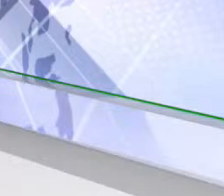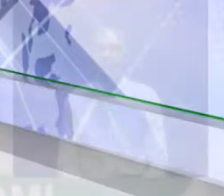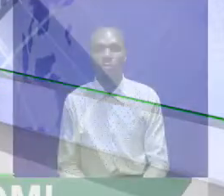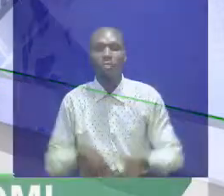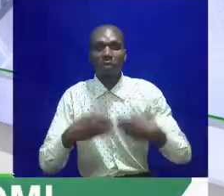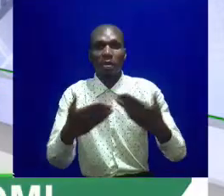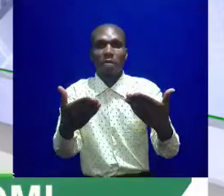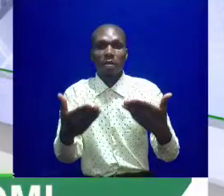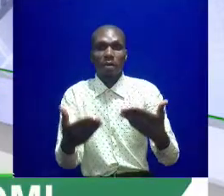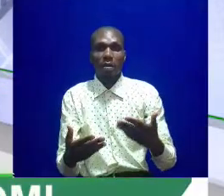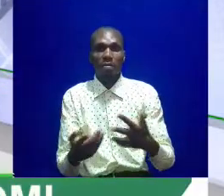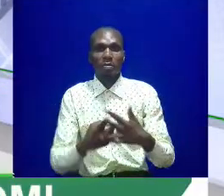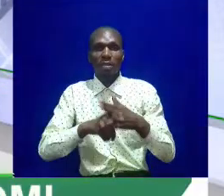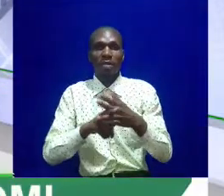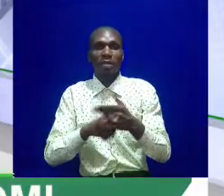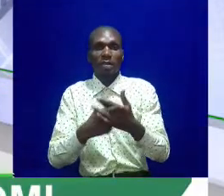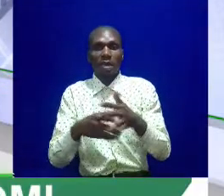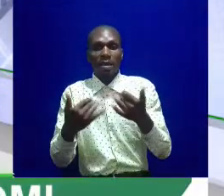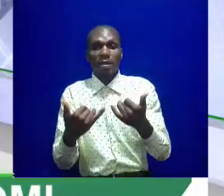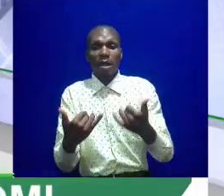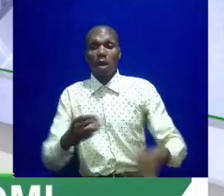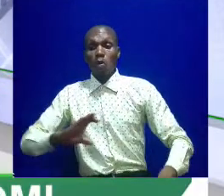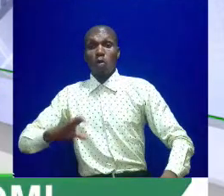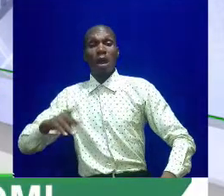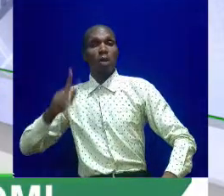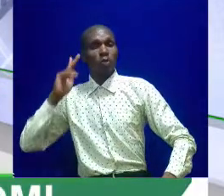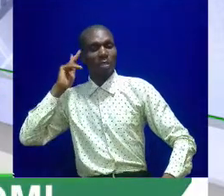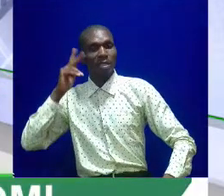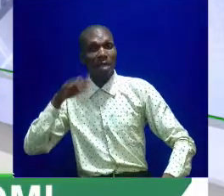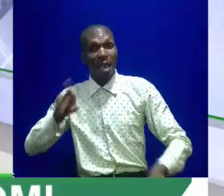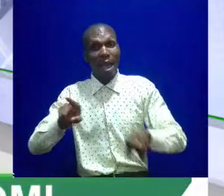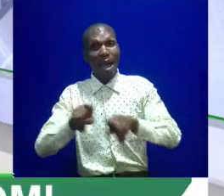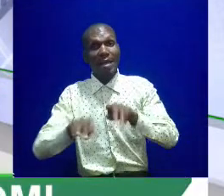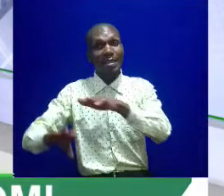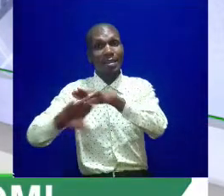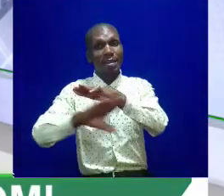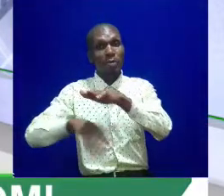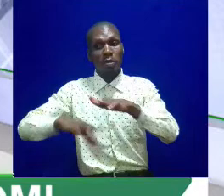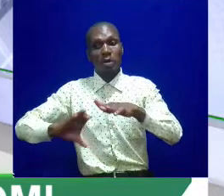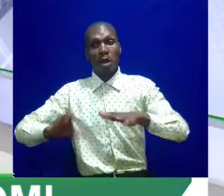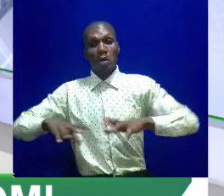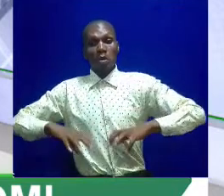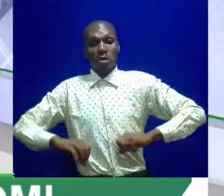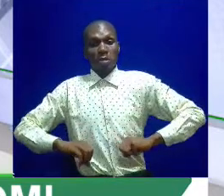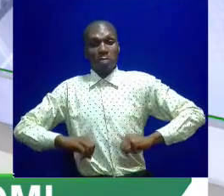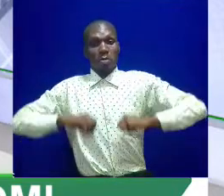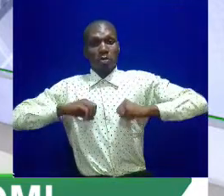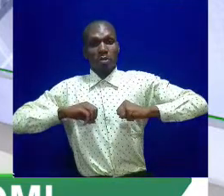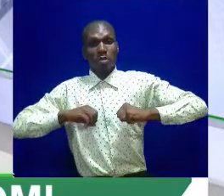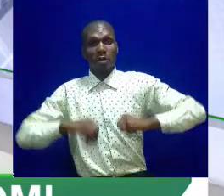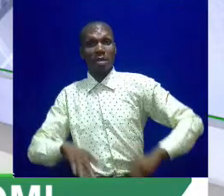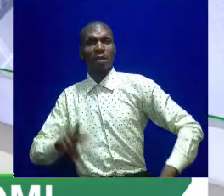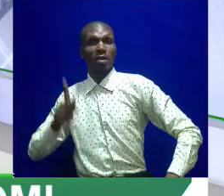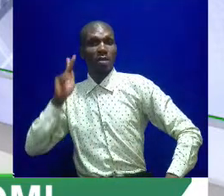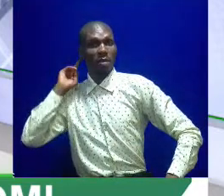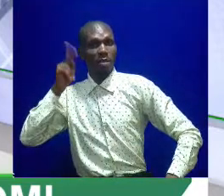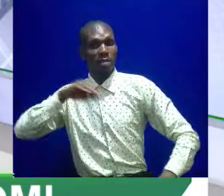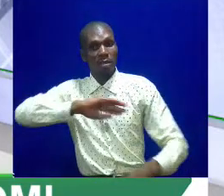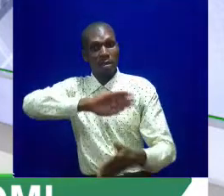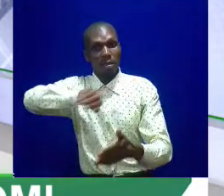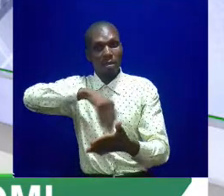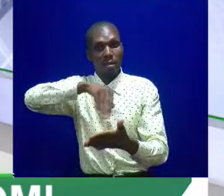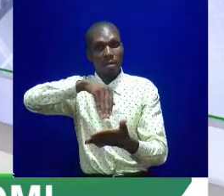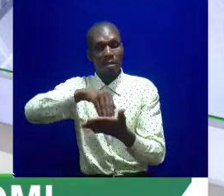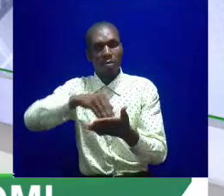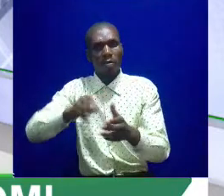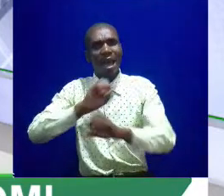Kwa hirika nito ya chake kuruwa se county ya Kisii ya wase omokonyi buomo county commissioner ansemo ya Kisii Central asemiri